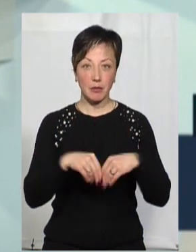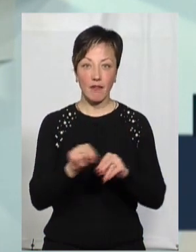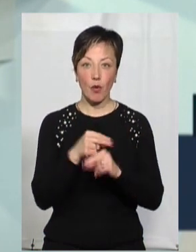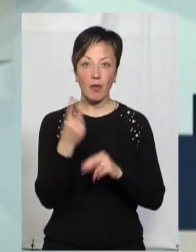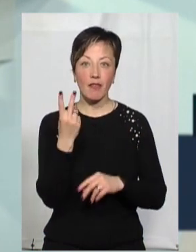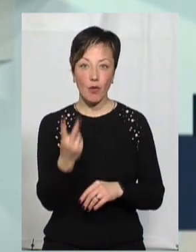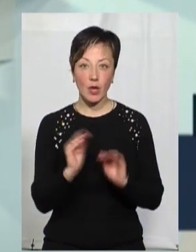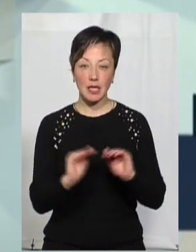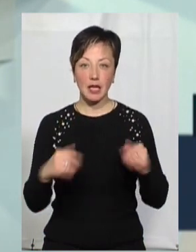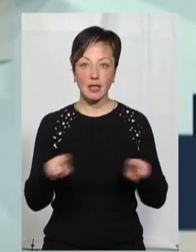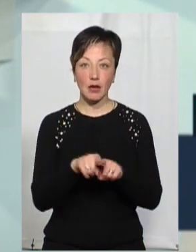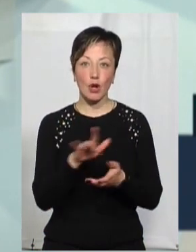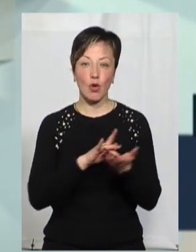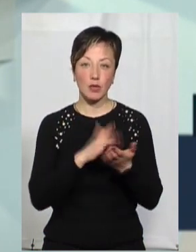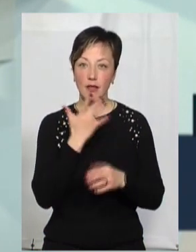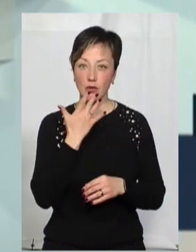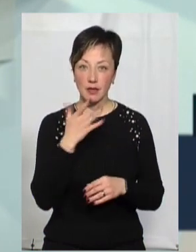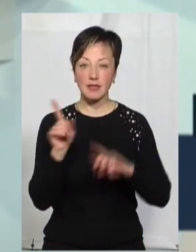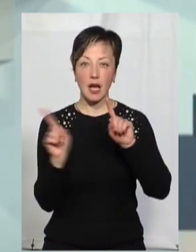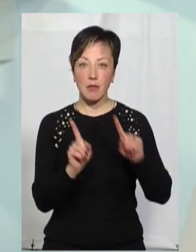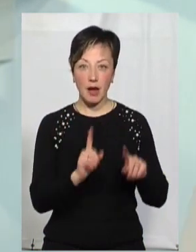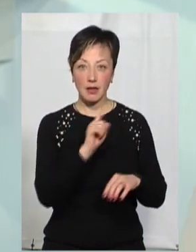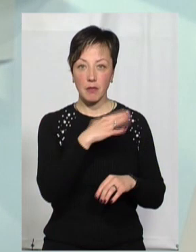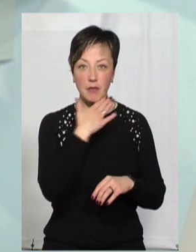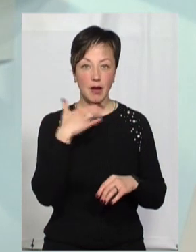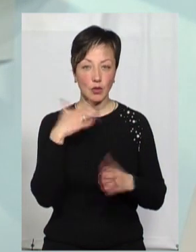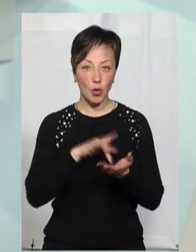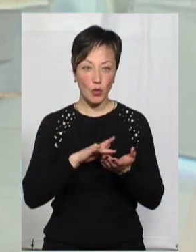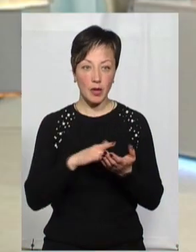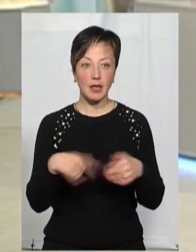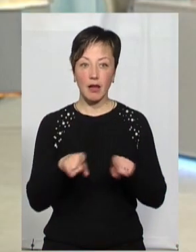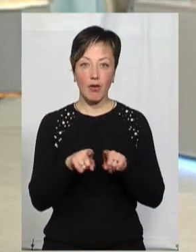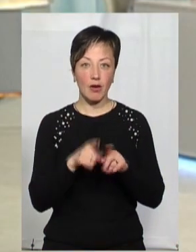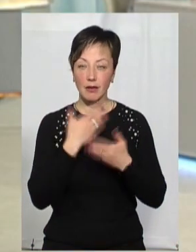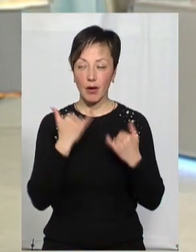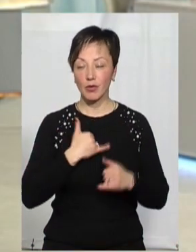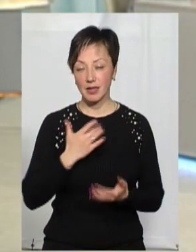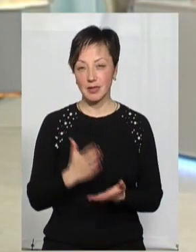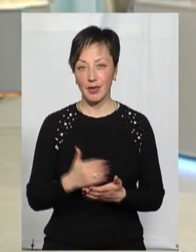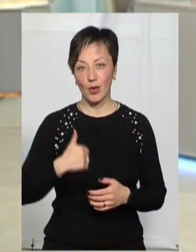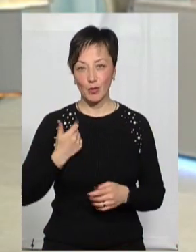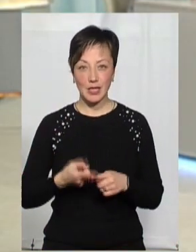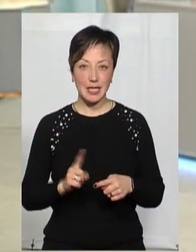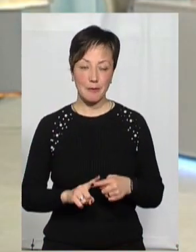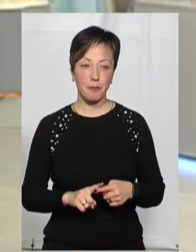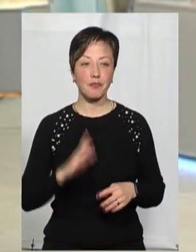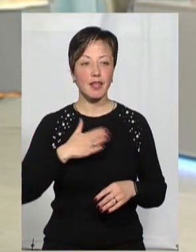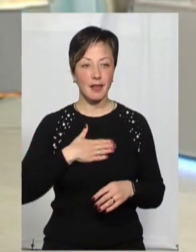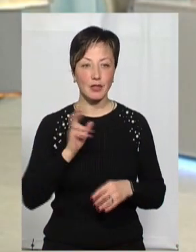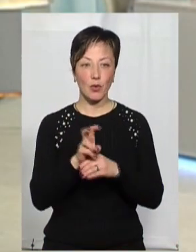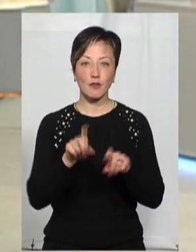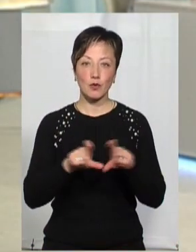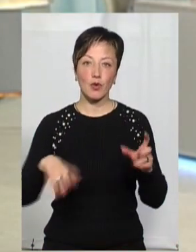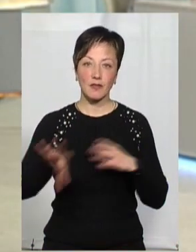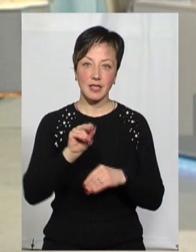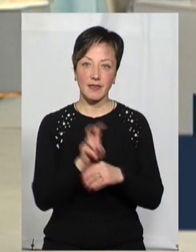виховує двох прийомних дітей також ромської національності. В Закарпатті, там, де багато ромів, там такого немає. В нас є, ми тим гордимося. І наші ходять в школу,